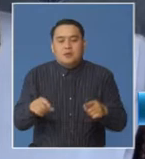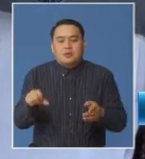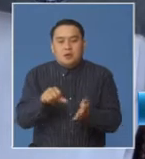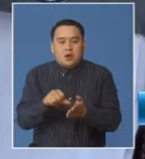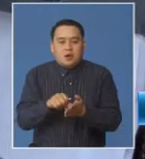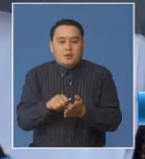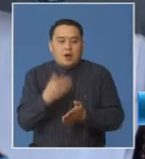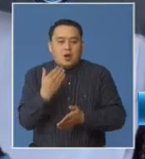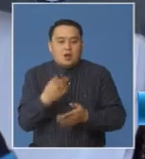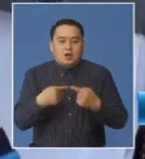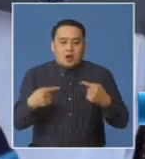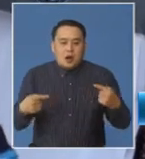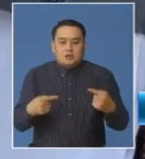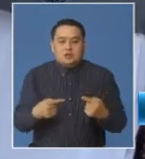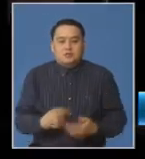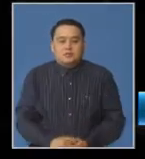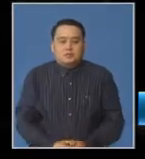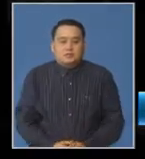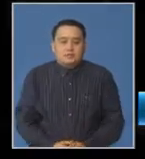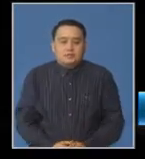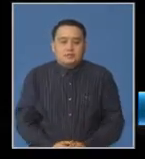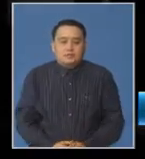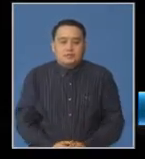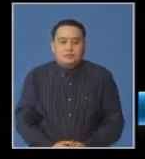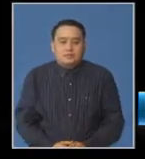персонажам преодолеть различные преграды.